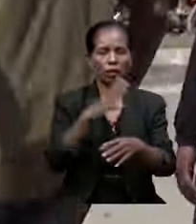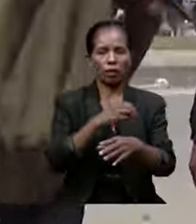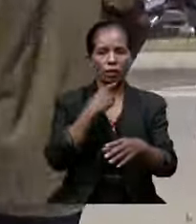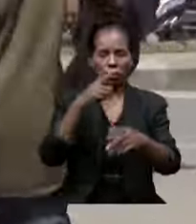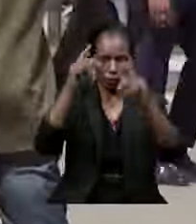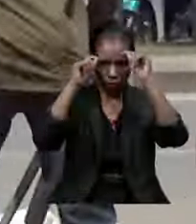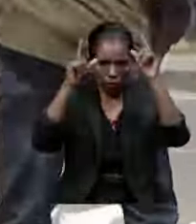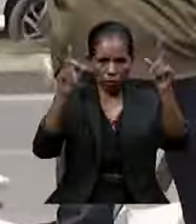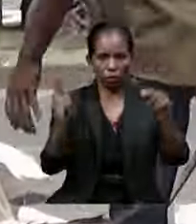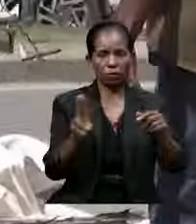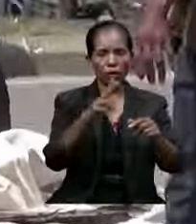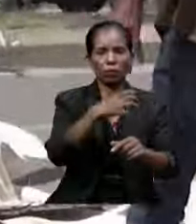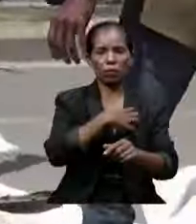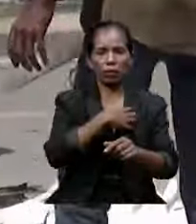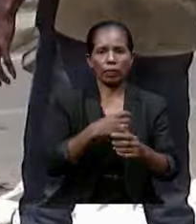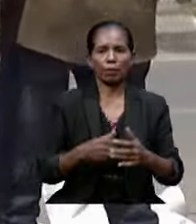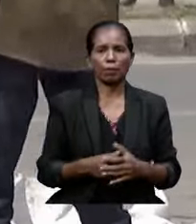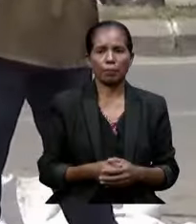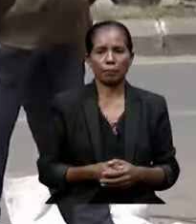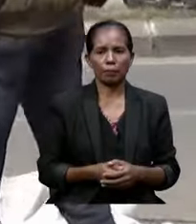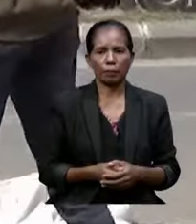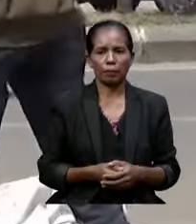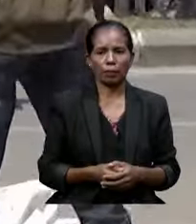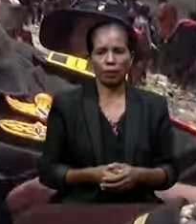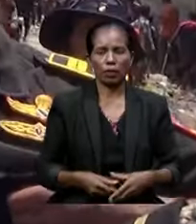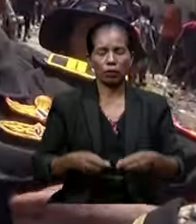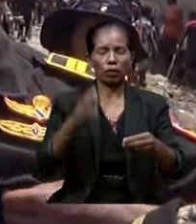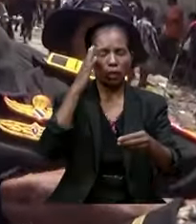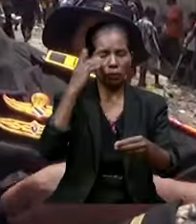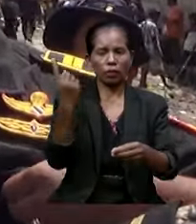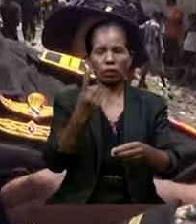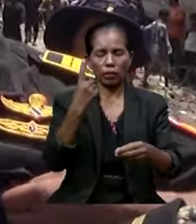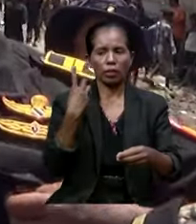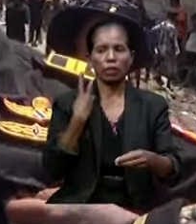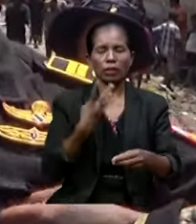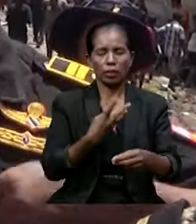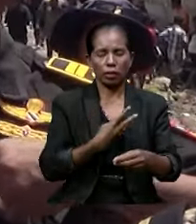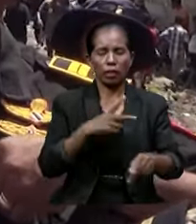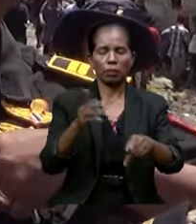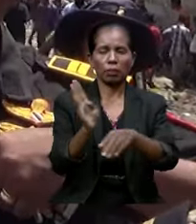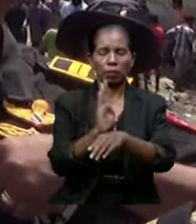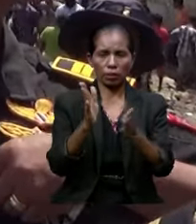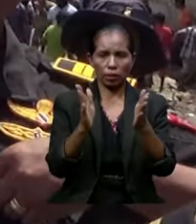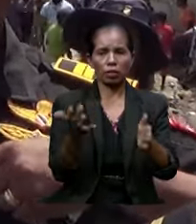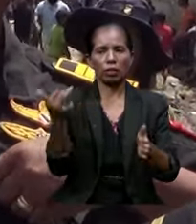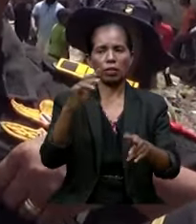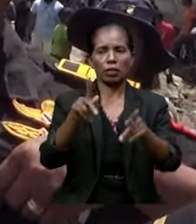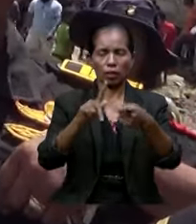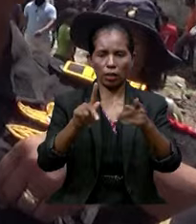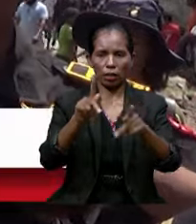Timor-Leste, unidade de polícia militar. Fohanoi bebe ikora mosikania. Vendedor si tadi maluk serne